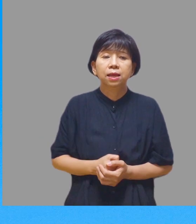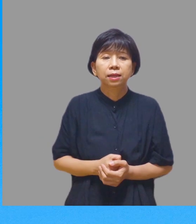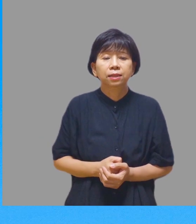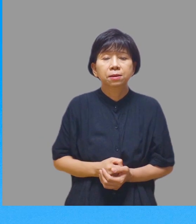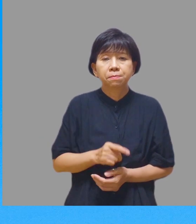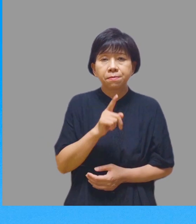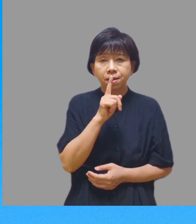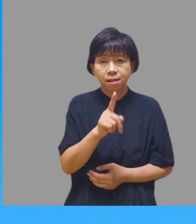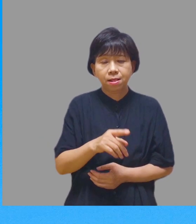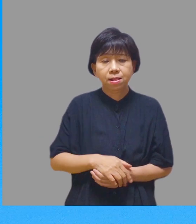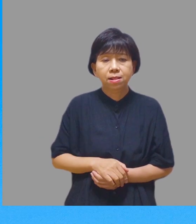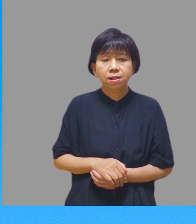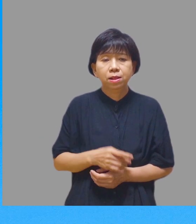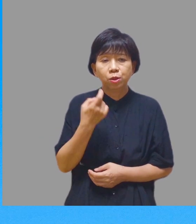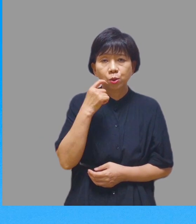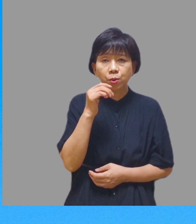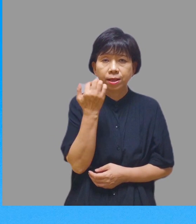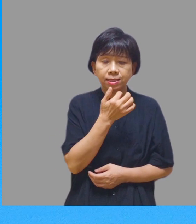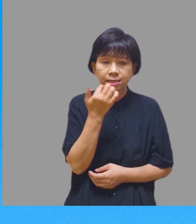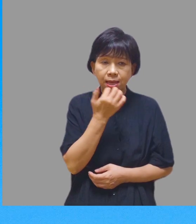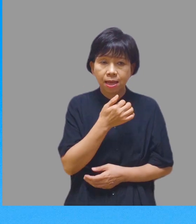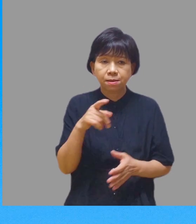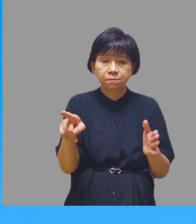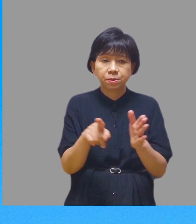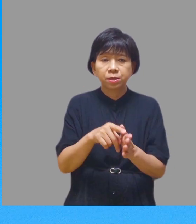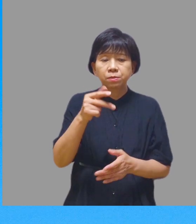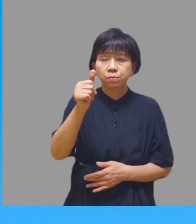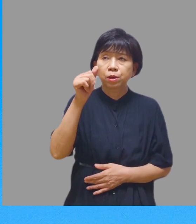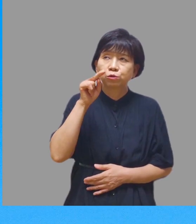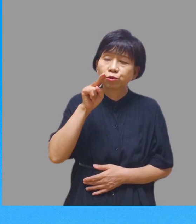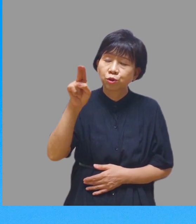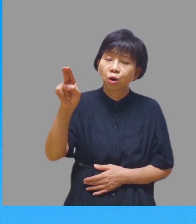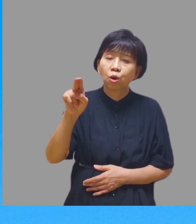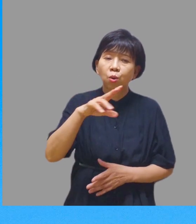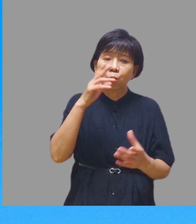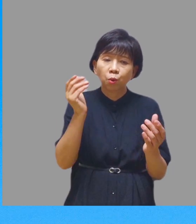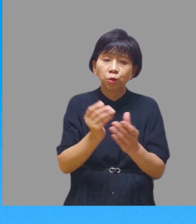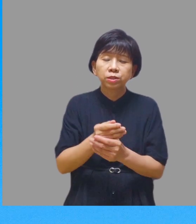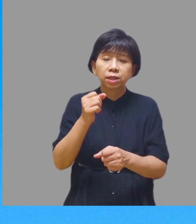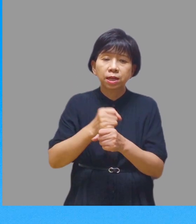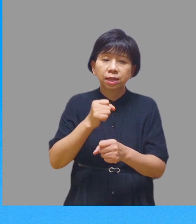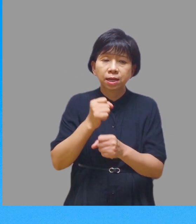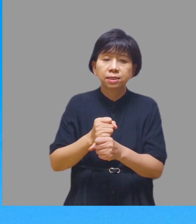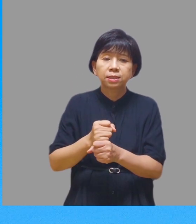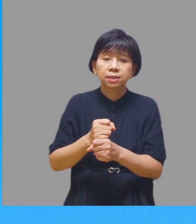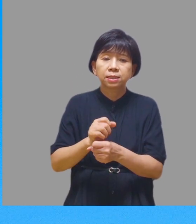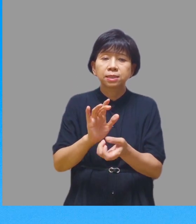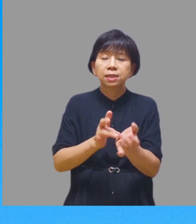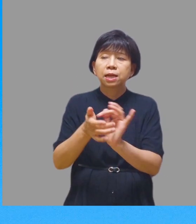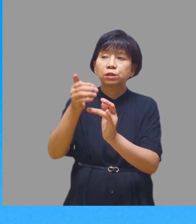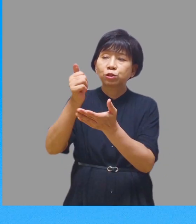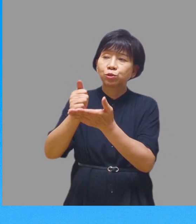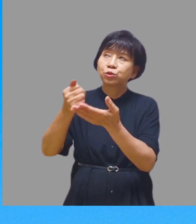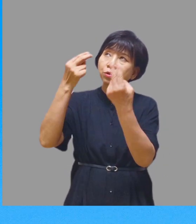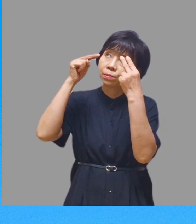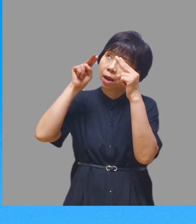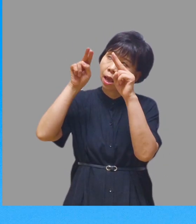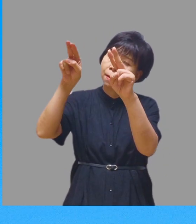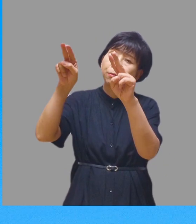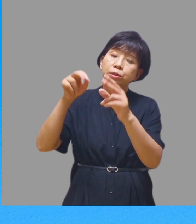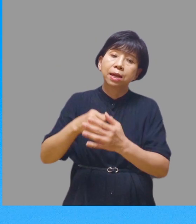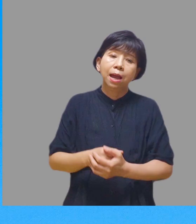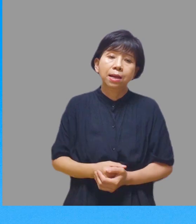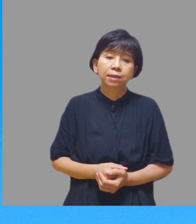채워져 있지만 노란 부분만 봅니다. 믿음의 주요 또 온전하게 하신 이인 누구를 바라보자?